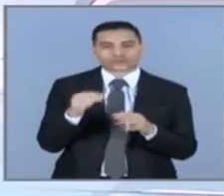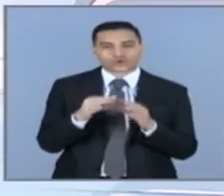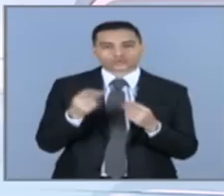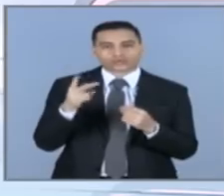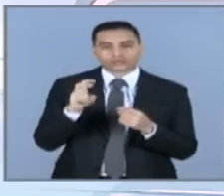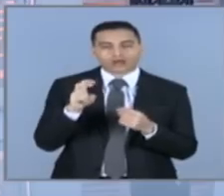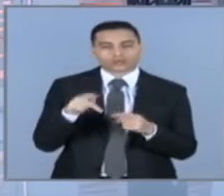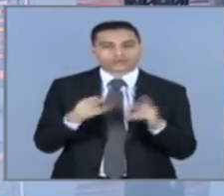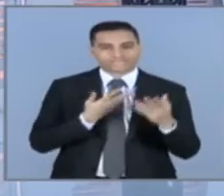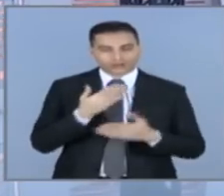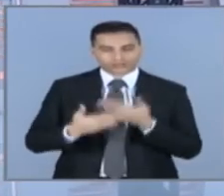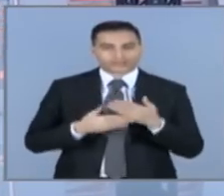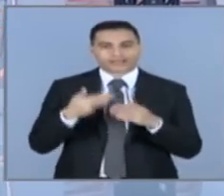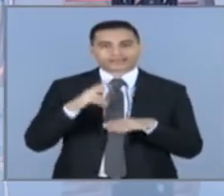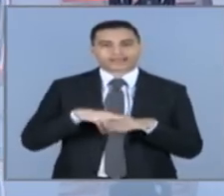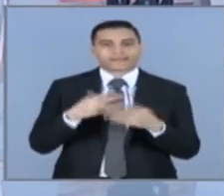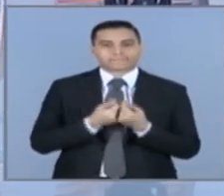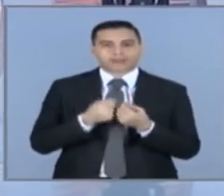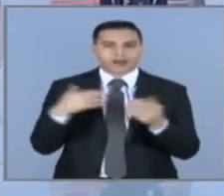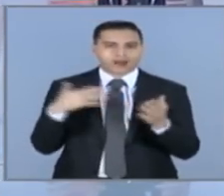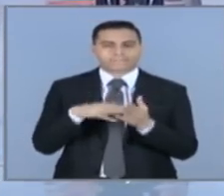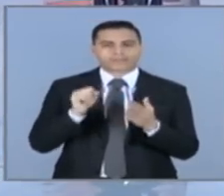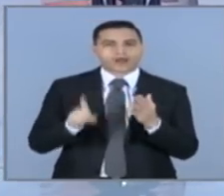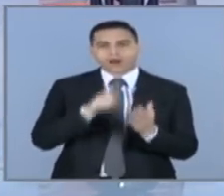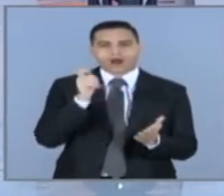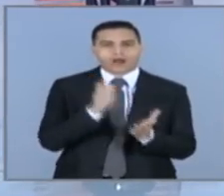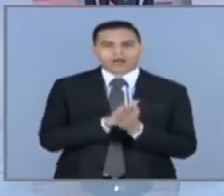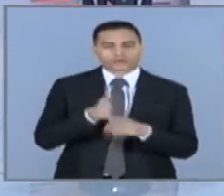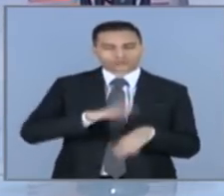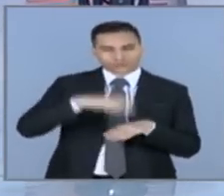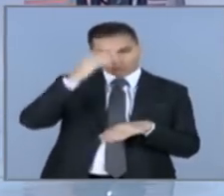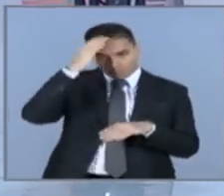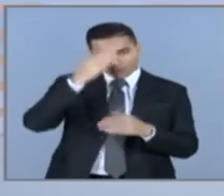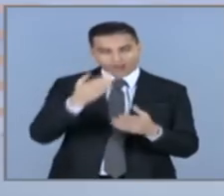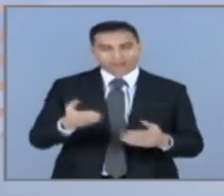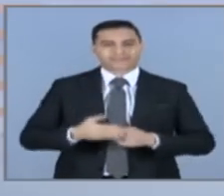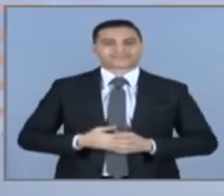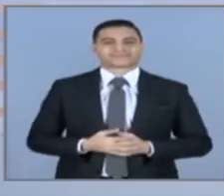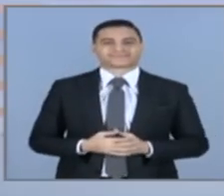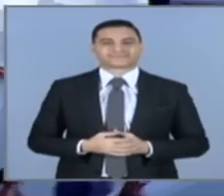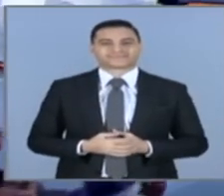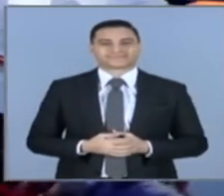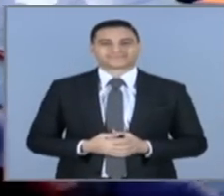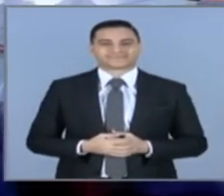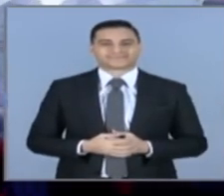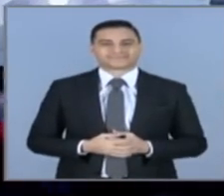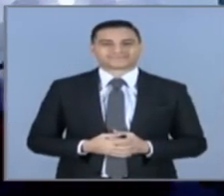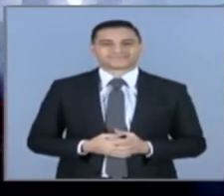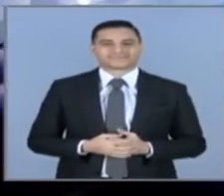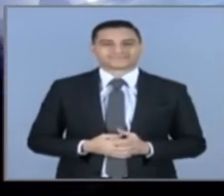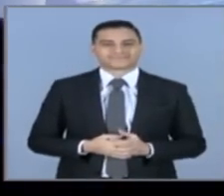طه. هنخرج فاصل وهنرجع مرة تانية مع آخر فقرة، فقرة عجلة الحظ والعباقرة.